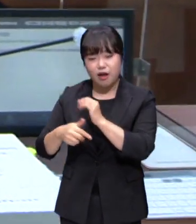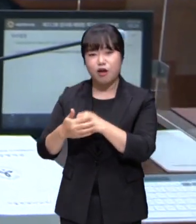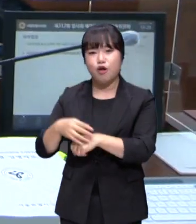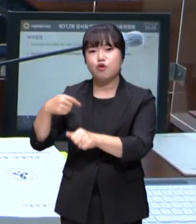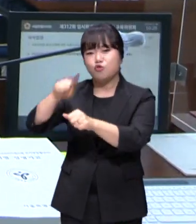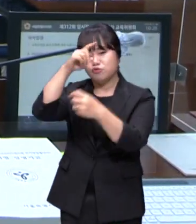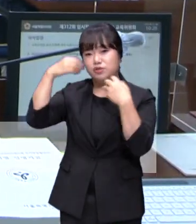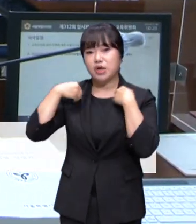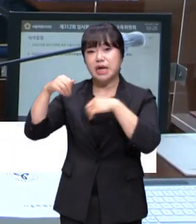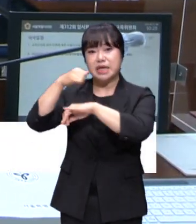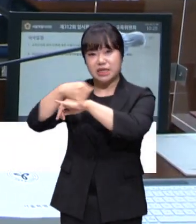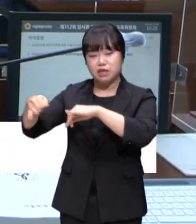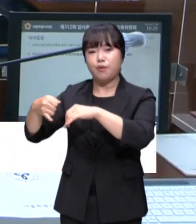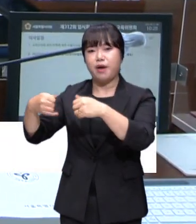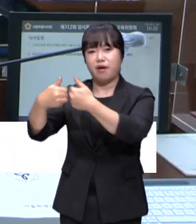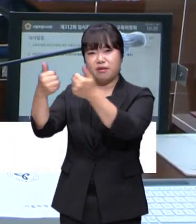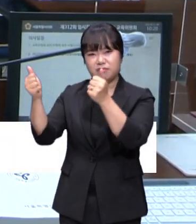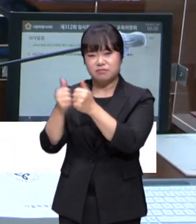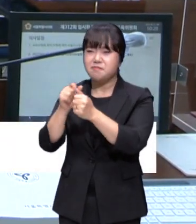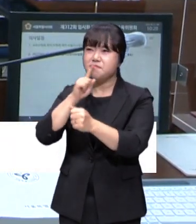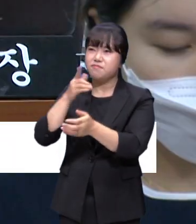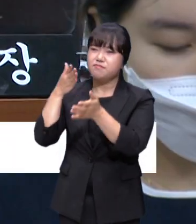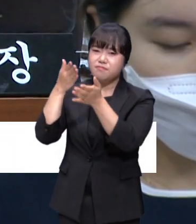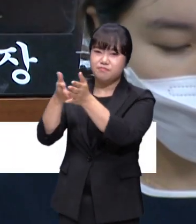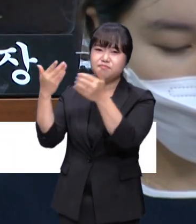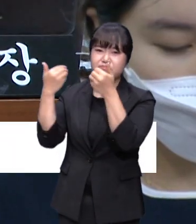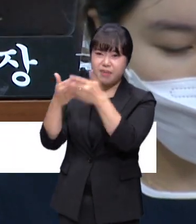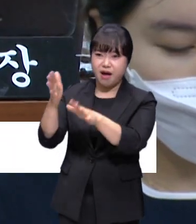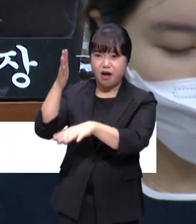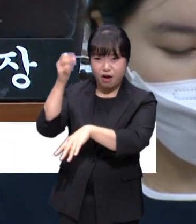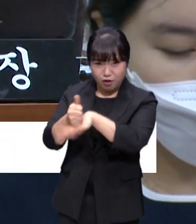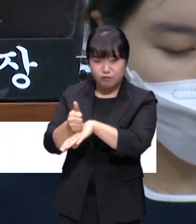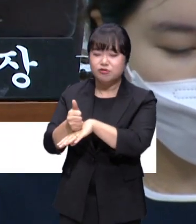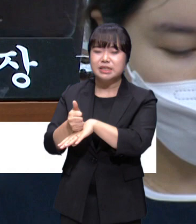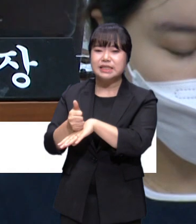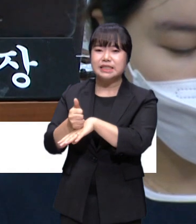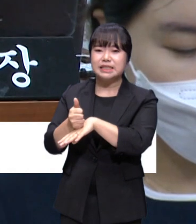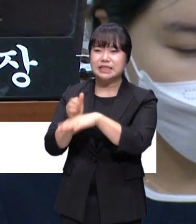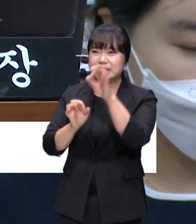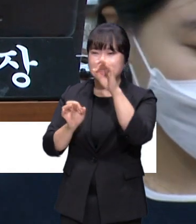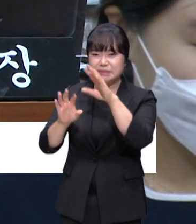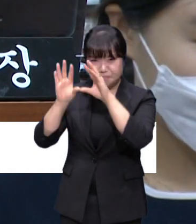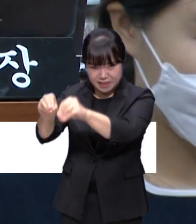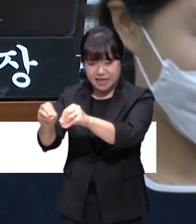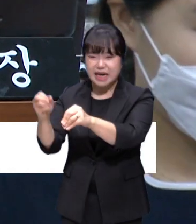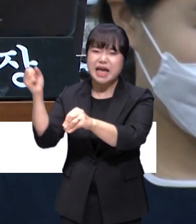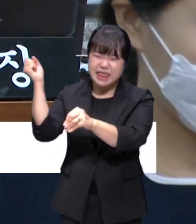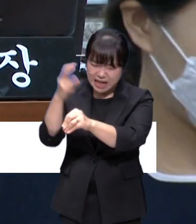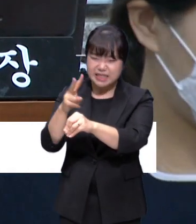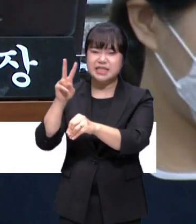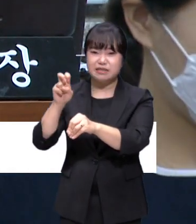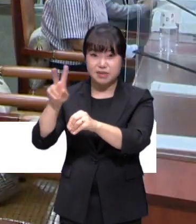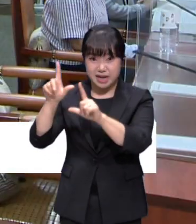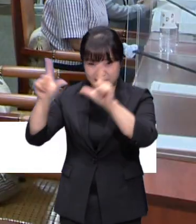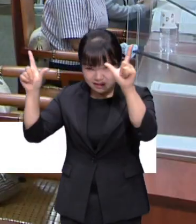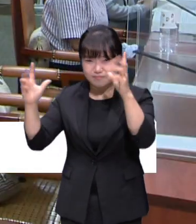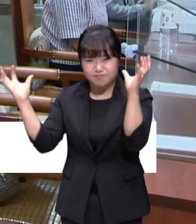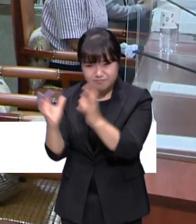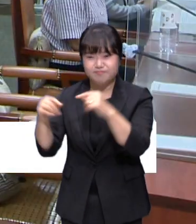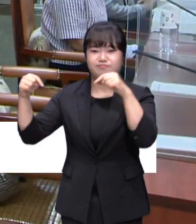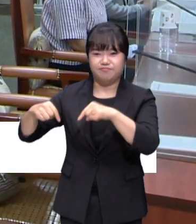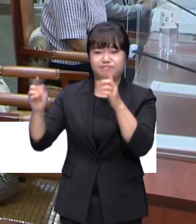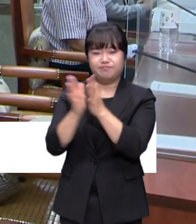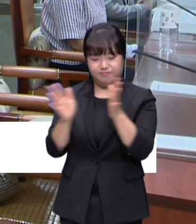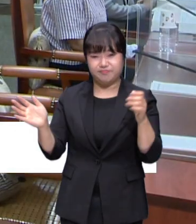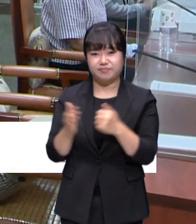교육청 기획조정실장의 불성실한 발언으로 파행됐다 22일 다시 심의가 이어졌습니다. 이 과정에서